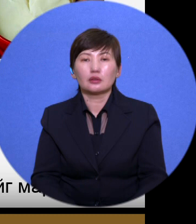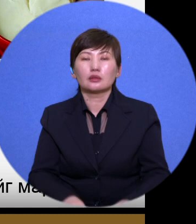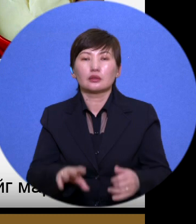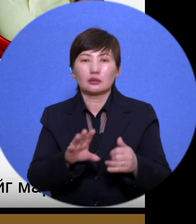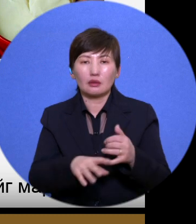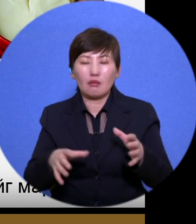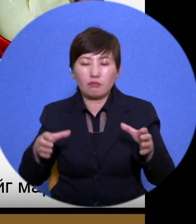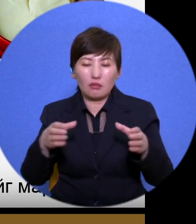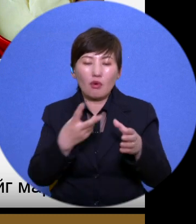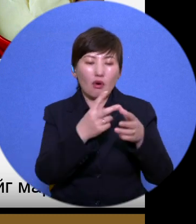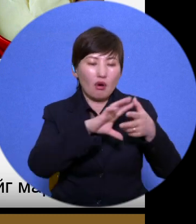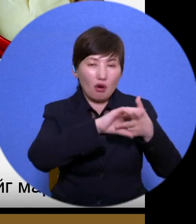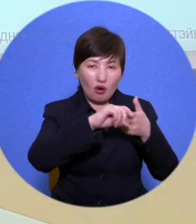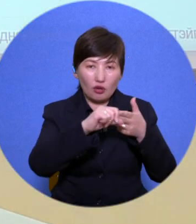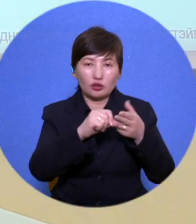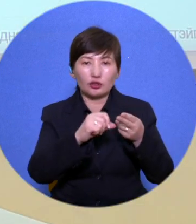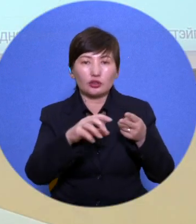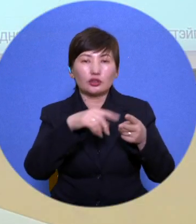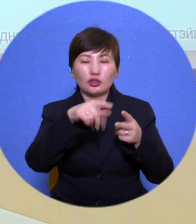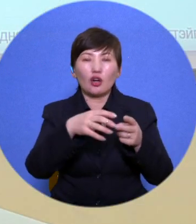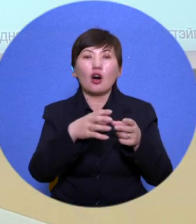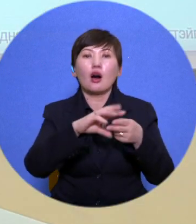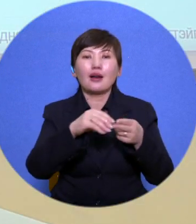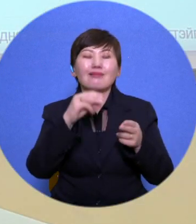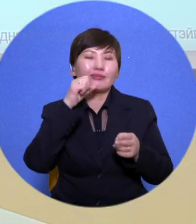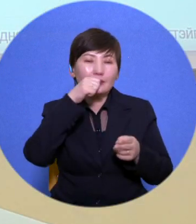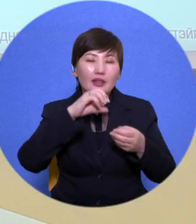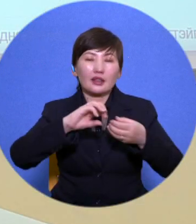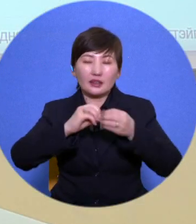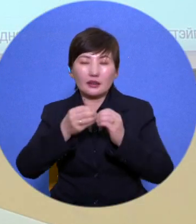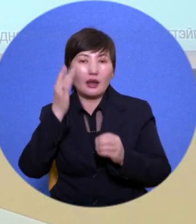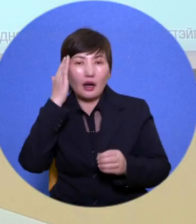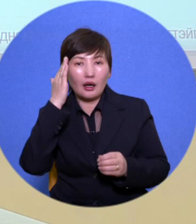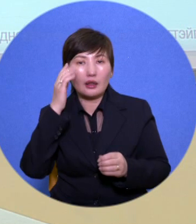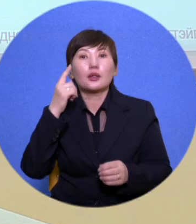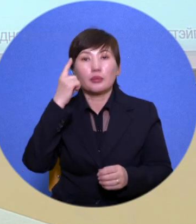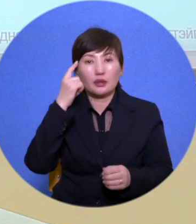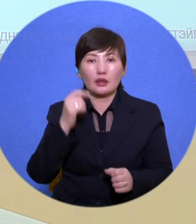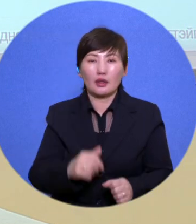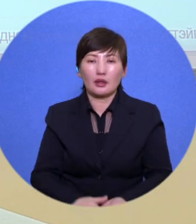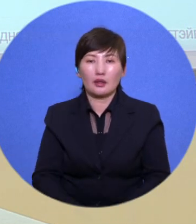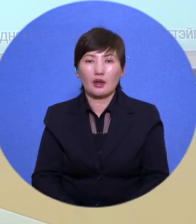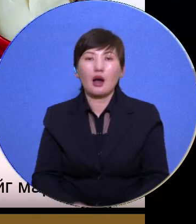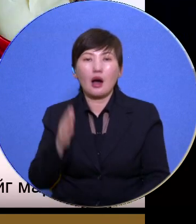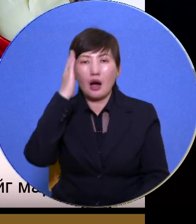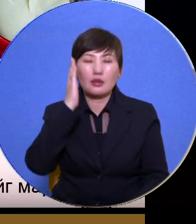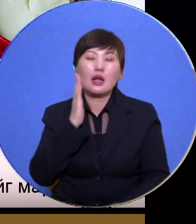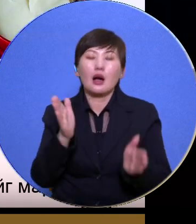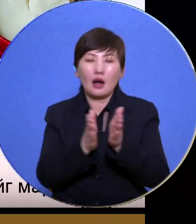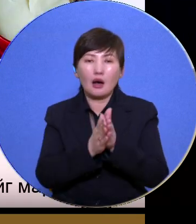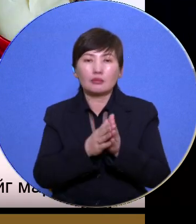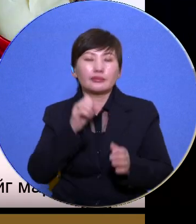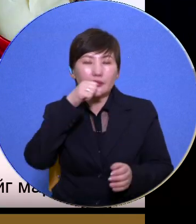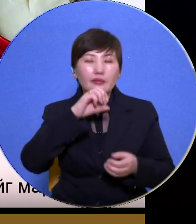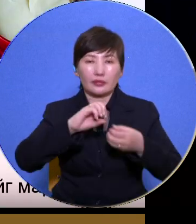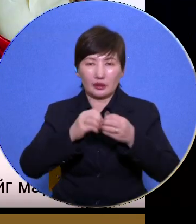энэ хоёроос тарга бүрэх арга таа гэд мэдж байгаа учраас тарга ингээд эсгэхтэйгээ хамтраад бүрээрээ. За, мөн